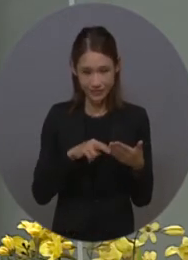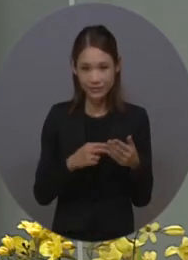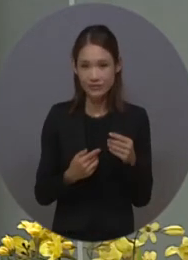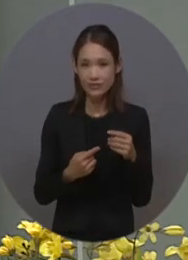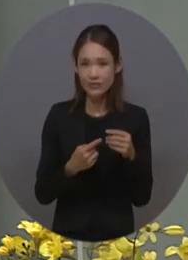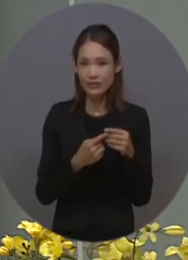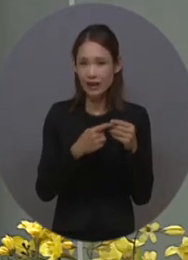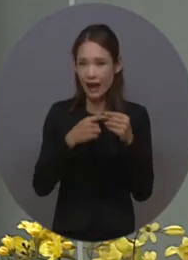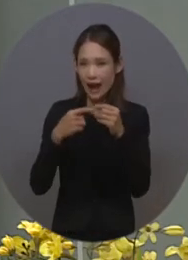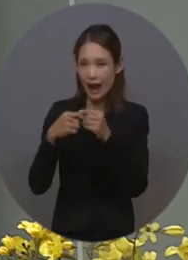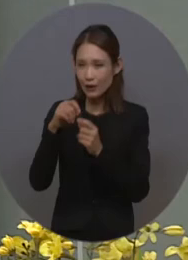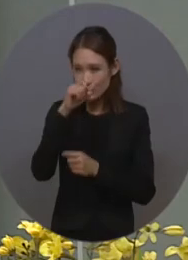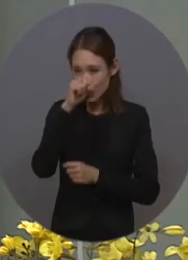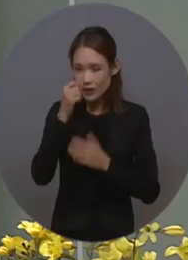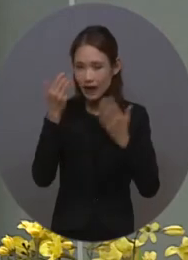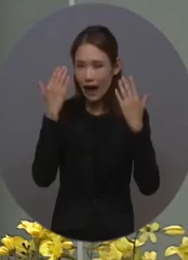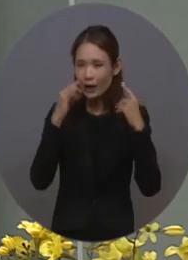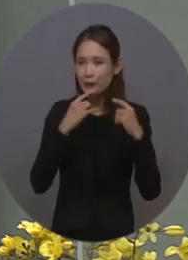학교만 남으셨어요.